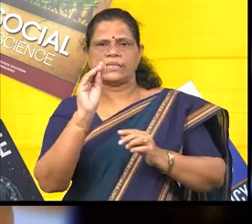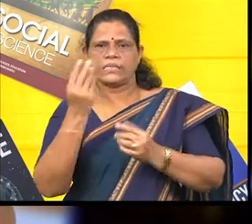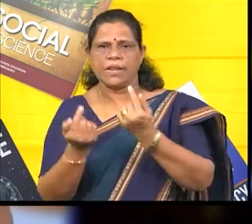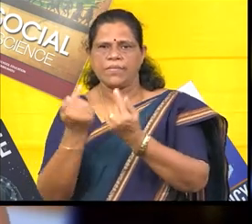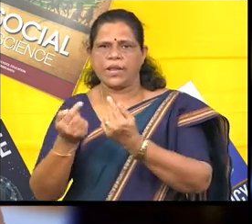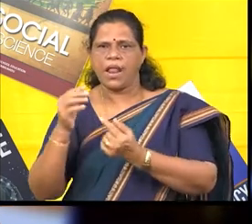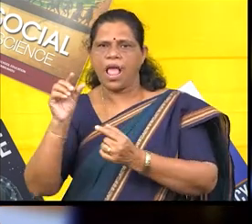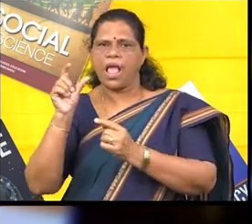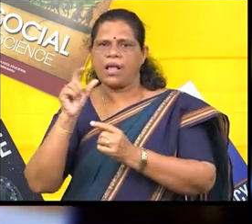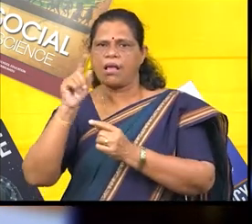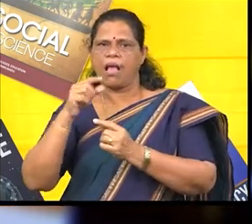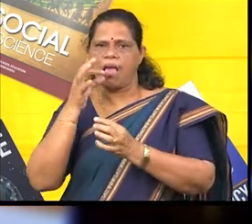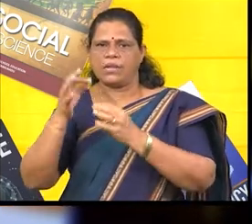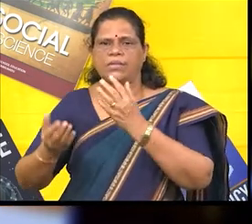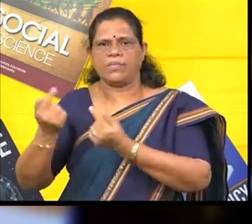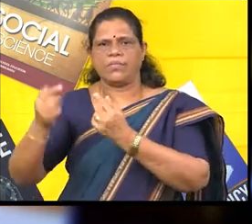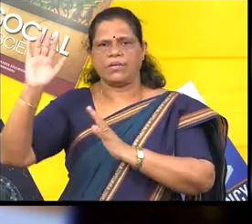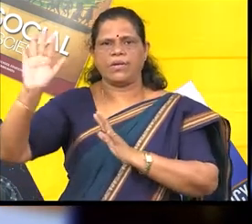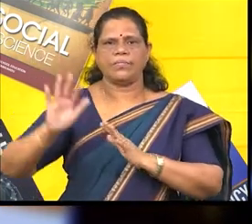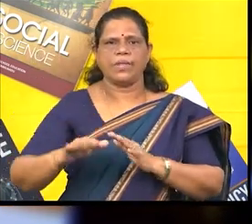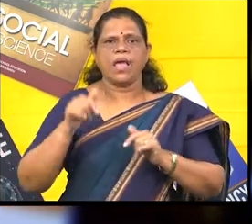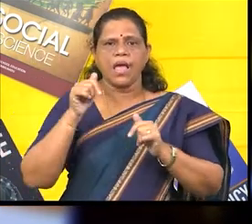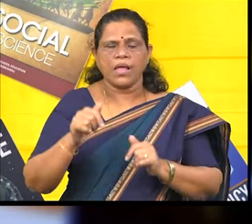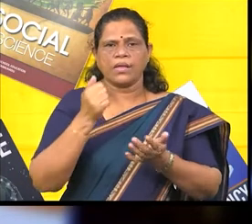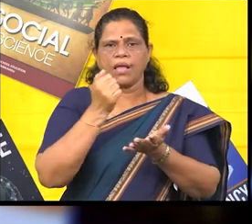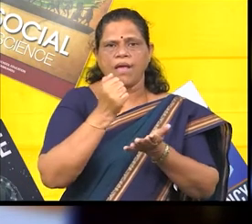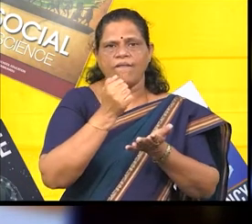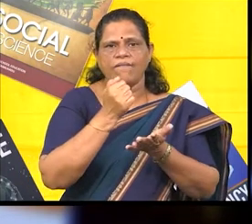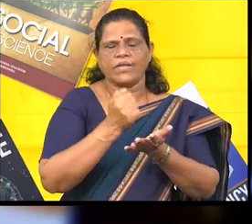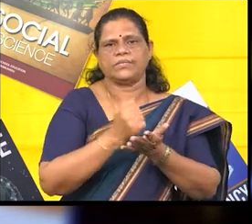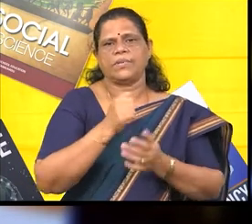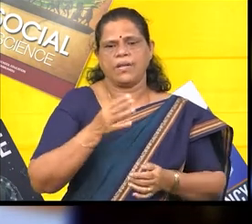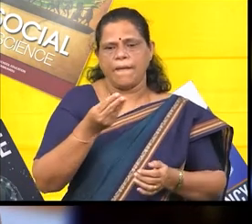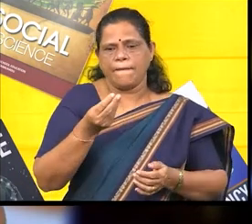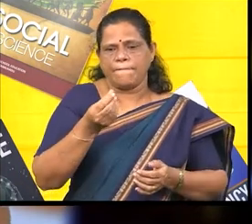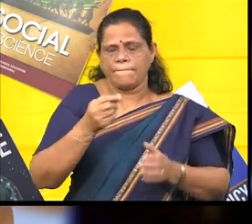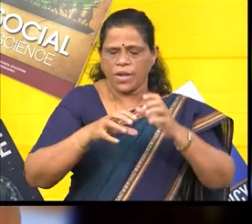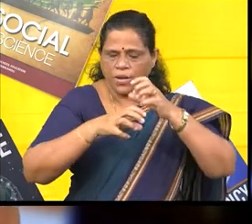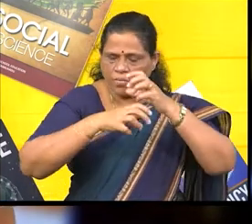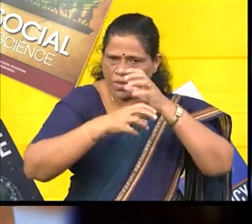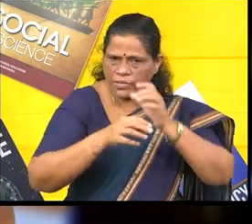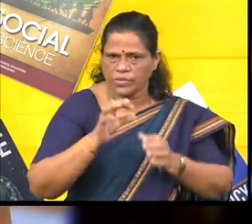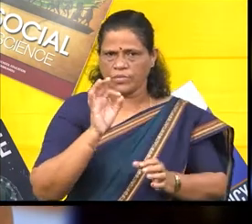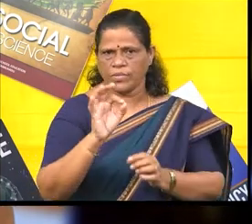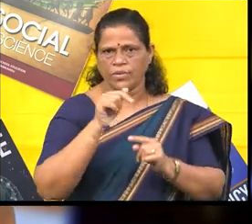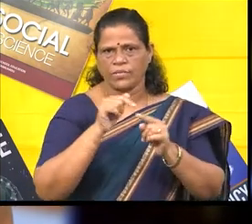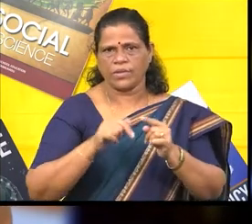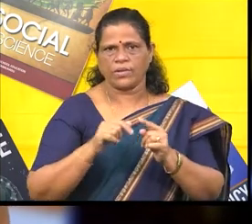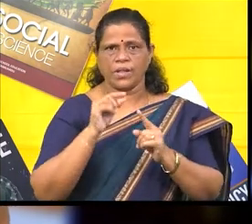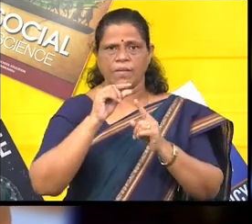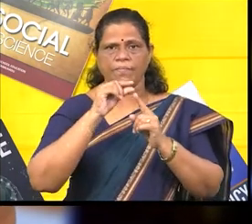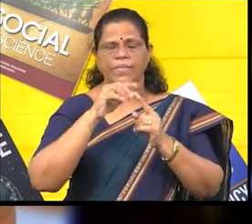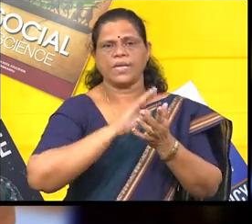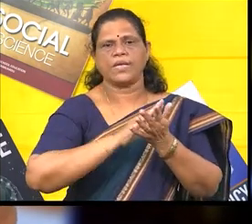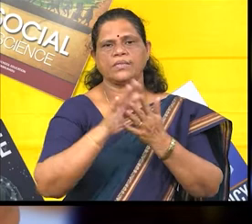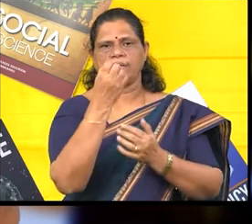காரத்தன்மையுடைய மண்ணில் தான் வளரும். அப்போது அதுக்கு அவசியமானது என்னன்னா, மண் பரிசோதனை மிகவும் அவசியம். மண் பரிசோதனையில்